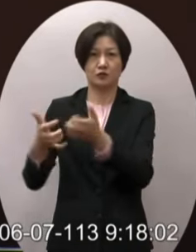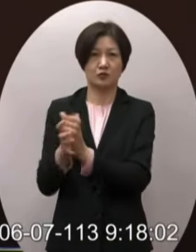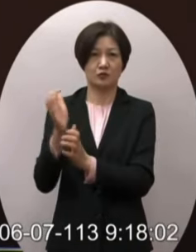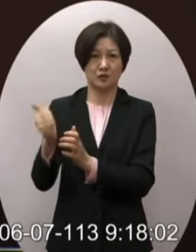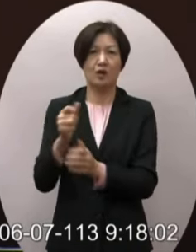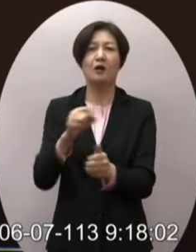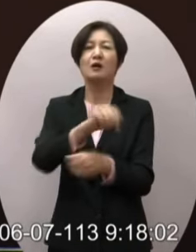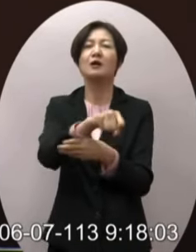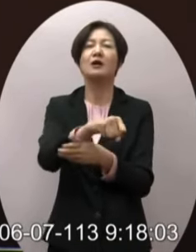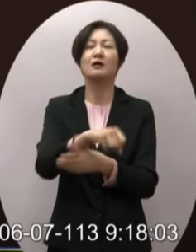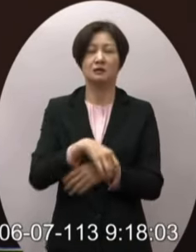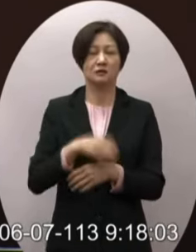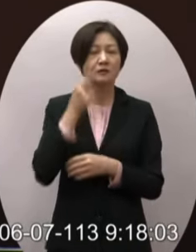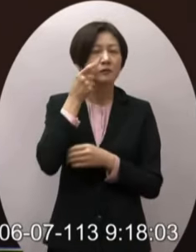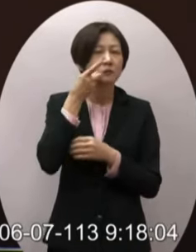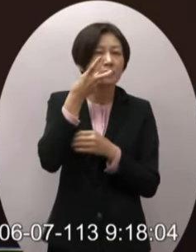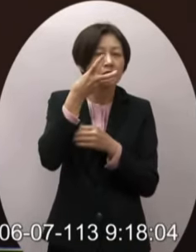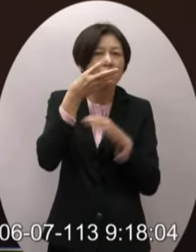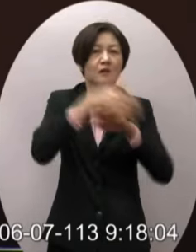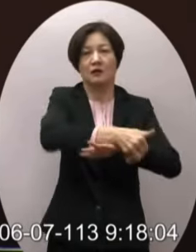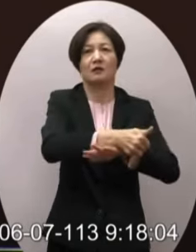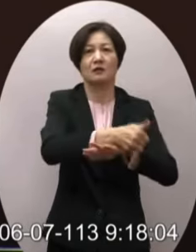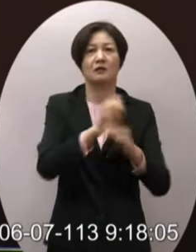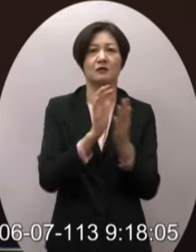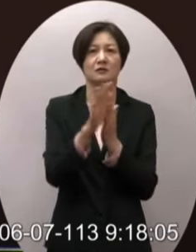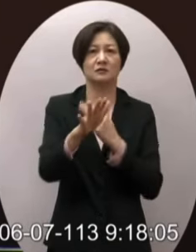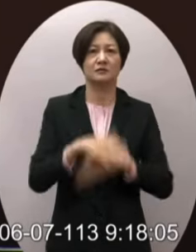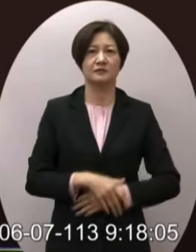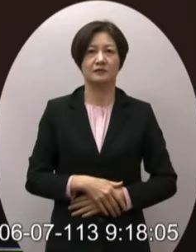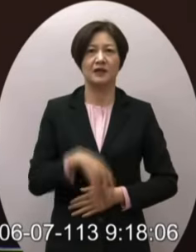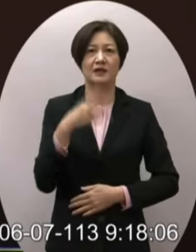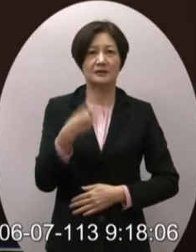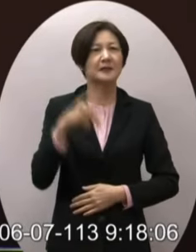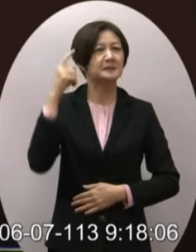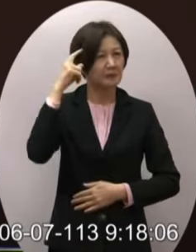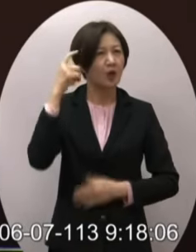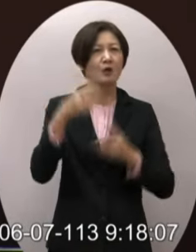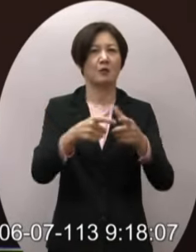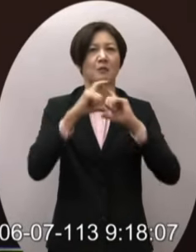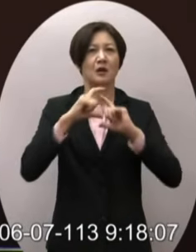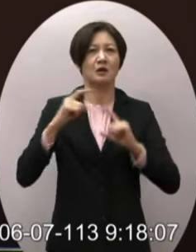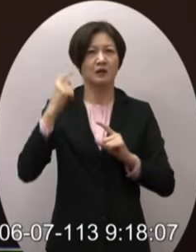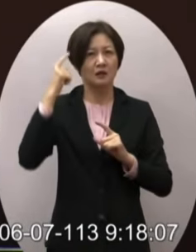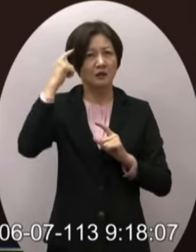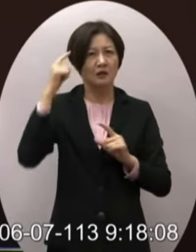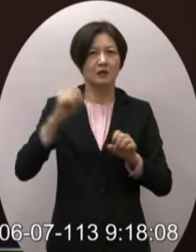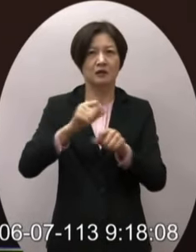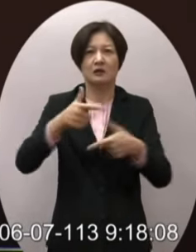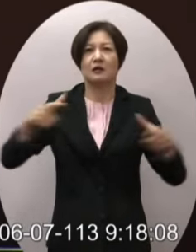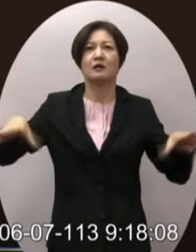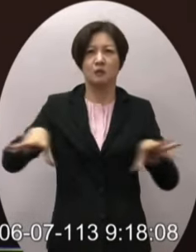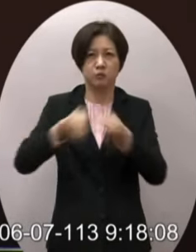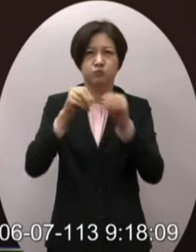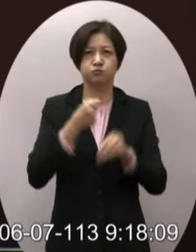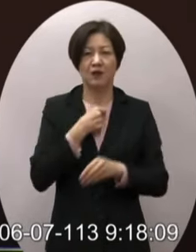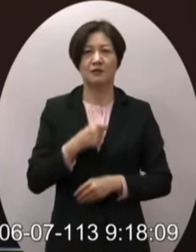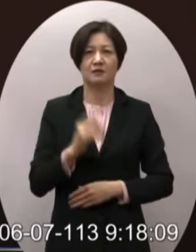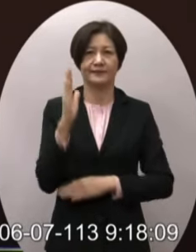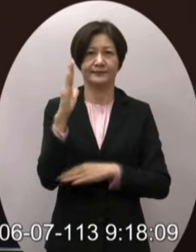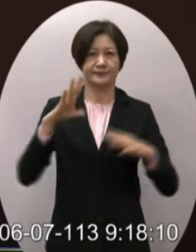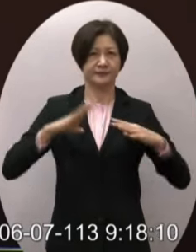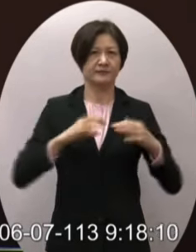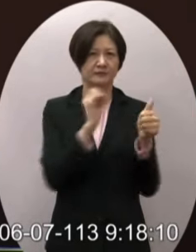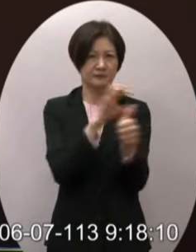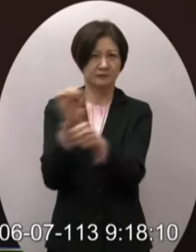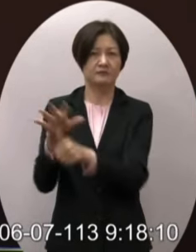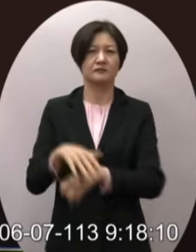果才过了几个月，就变成还需要凝聚共识。我要再次呼吁我们的官员，还